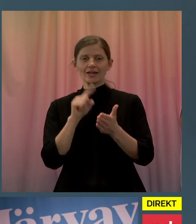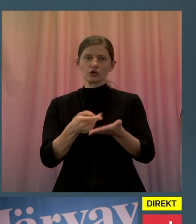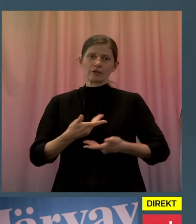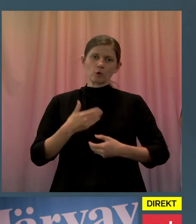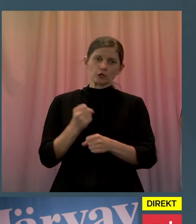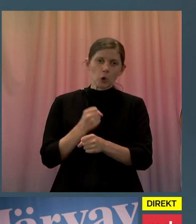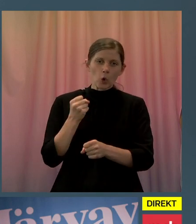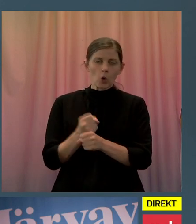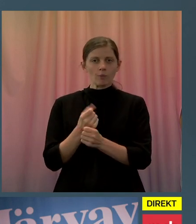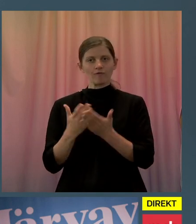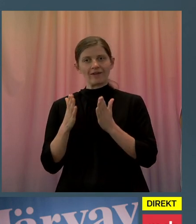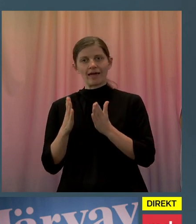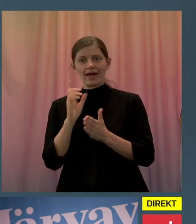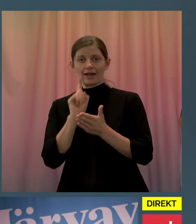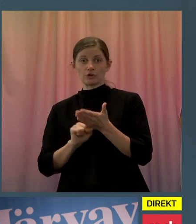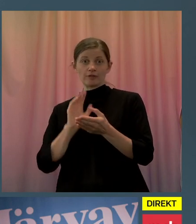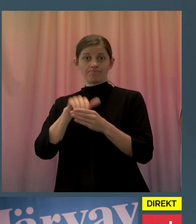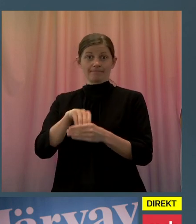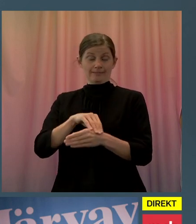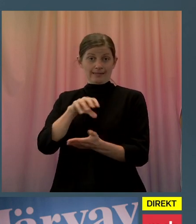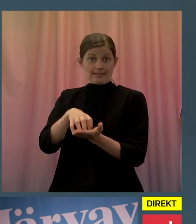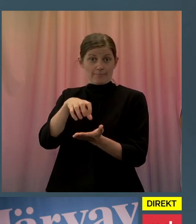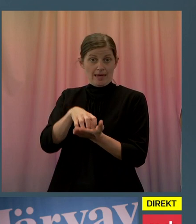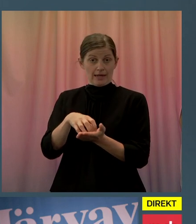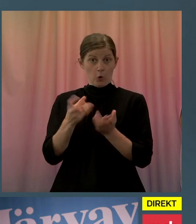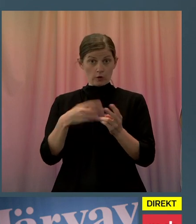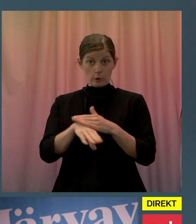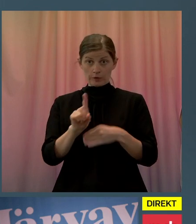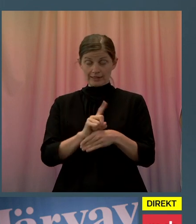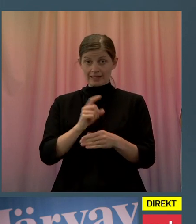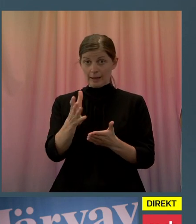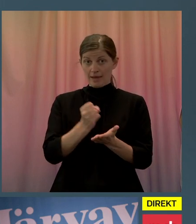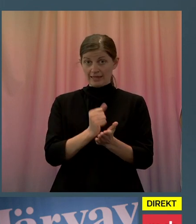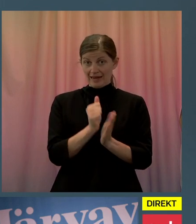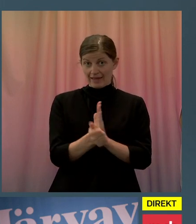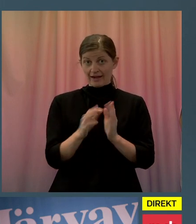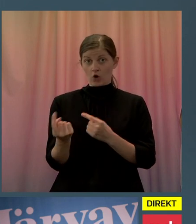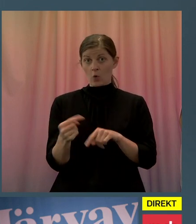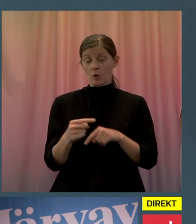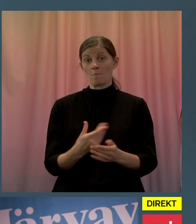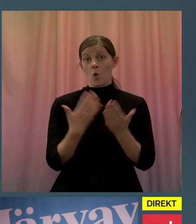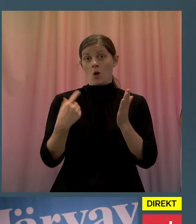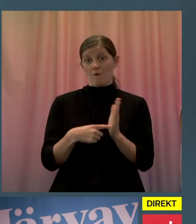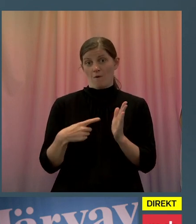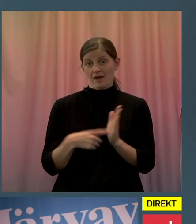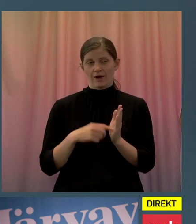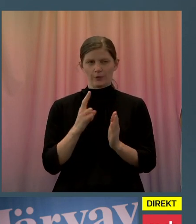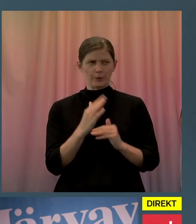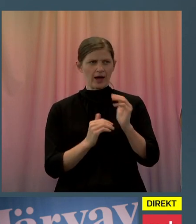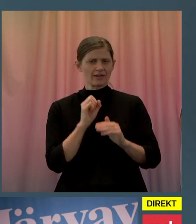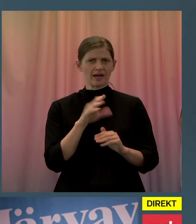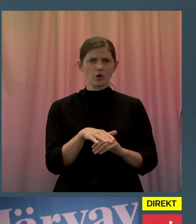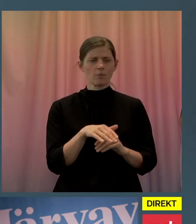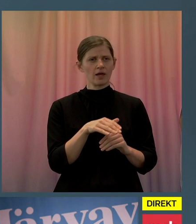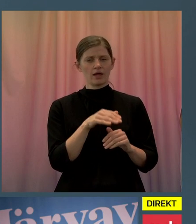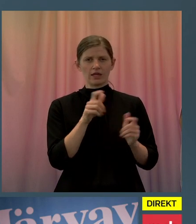samhället. Och även som partiledare har jag varit här många gånger. Nu handlar det om gängkriminalitet och trångboddhet och om barn